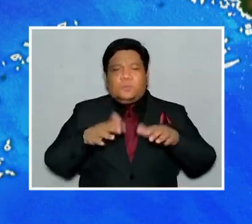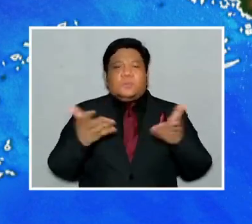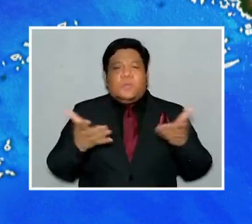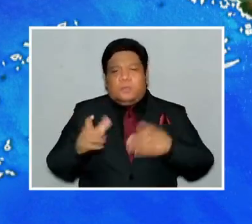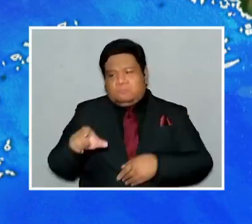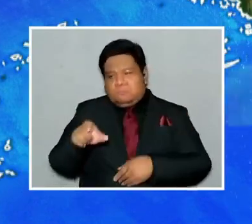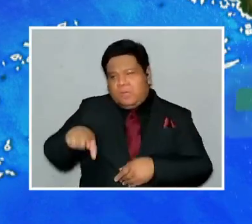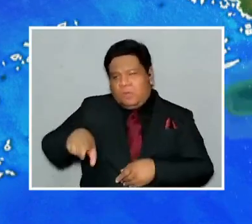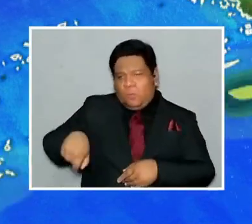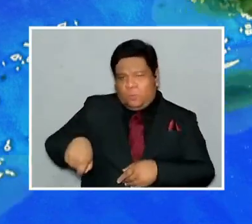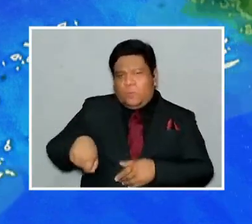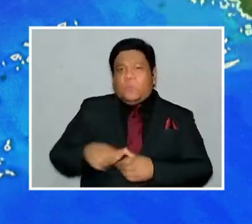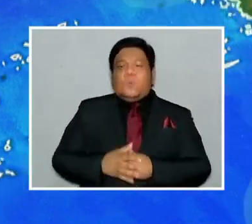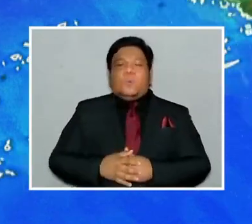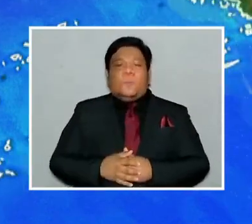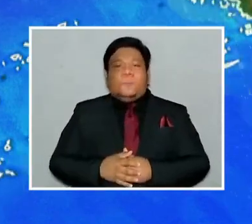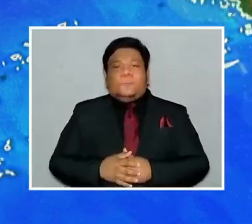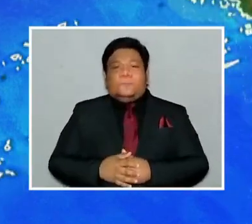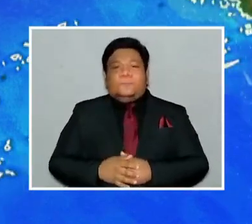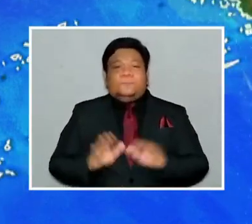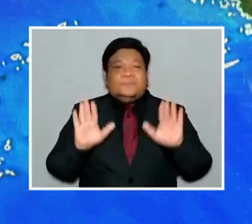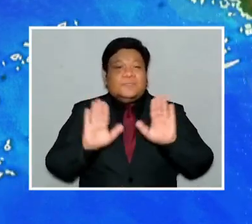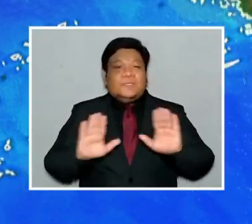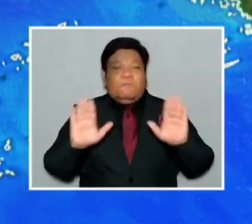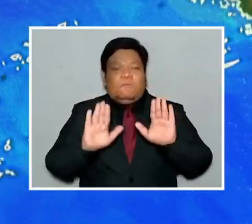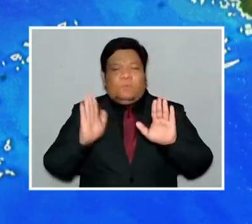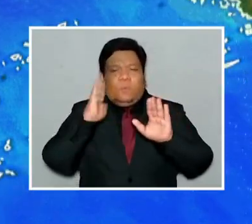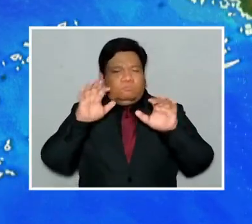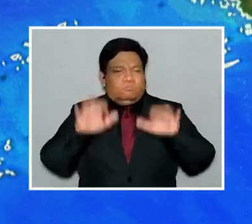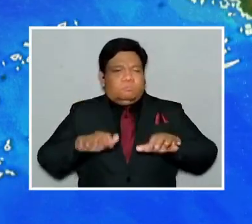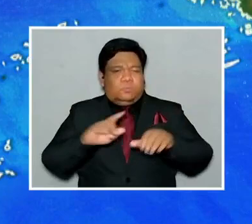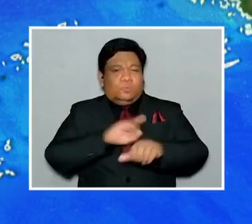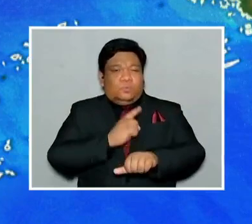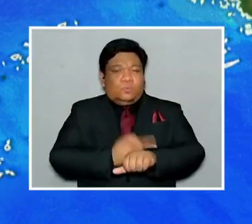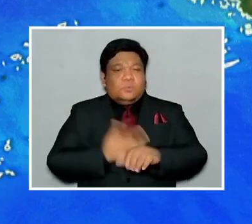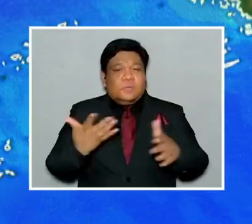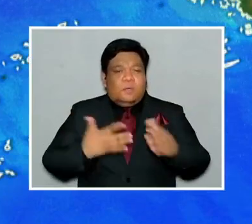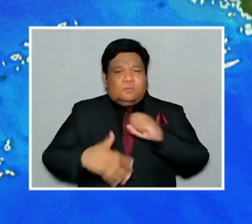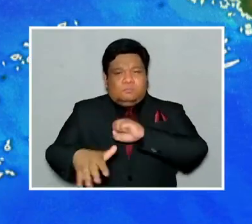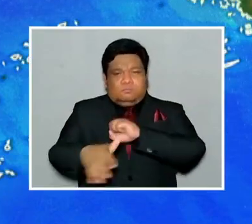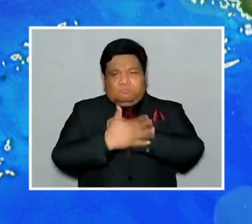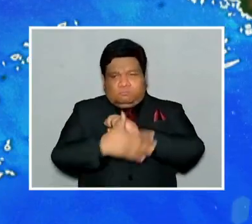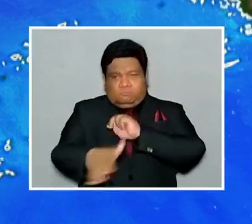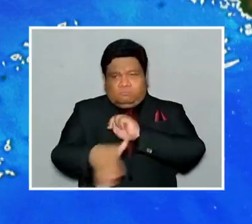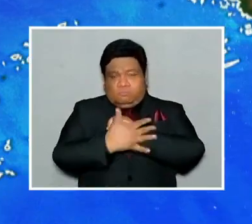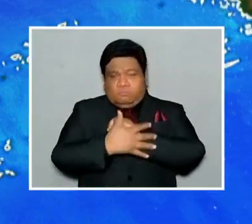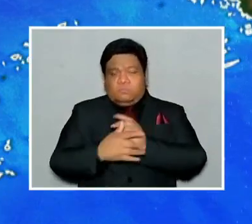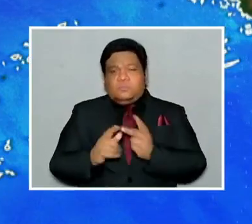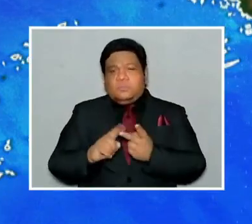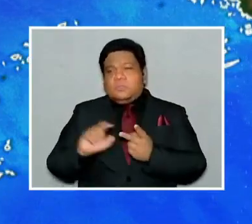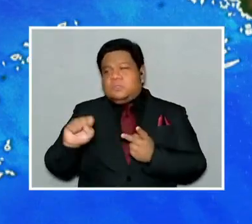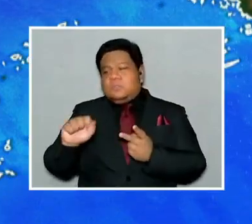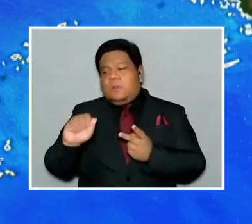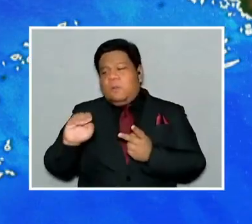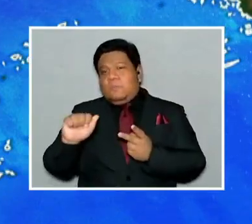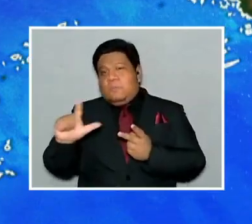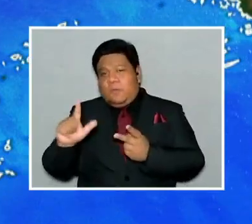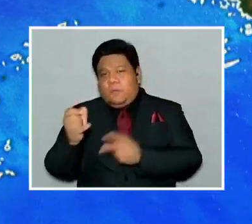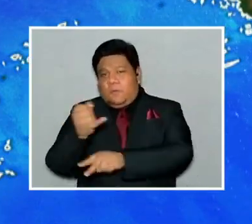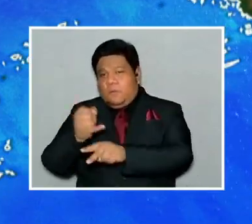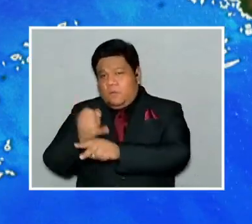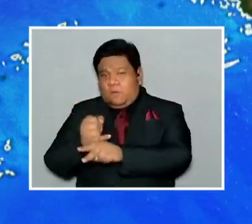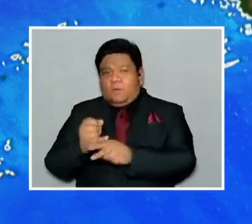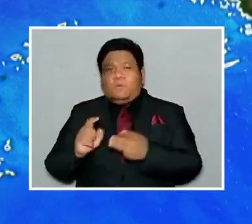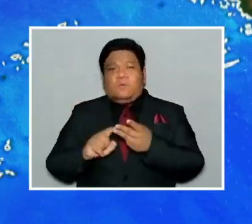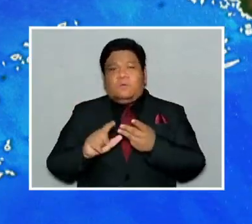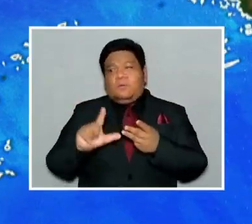Sa Linggo, malalakas po ang ulan sa hapon sa Agusan del Norte, sa may Samal Island at maging sa Lanao provinces, at